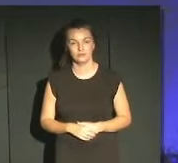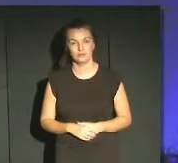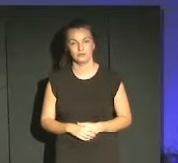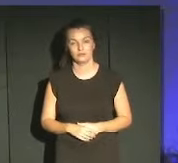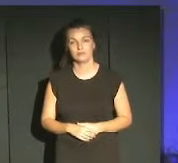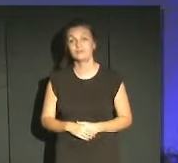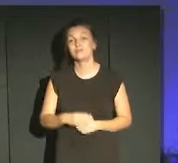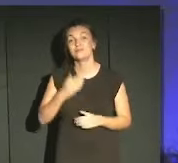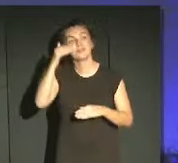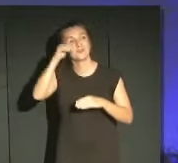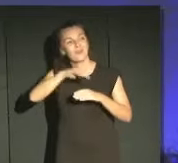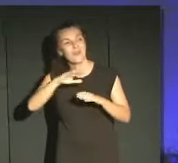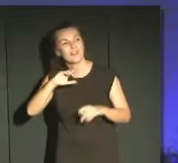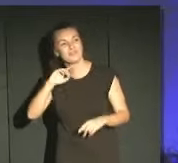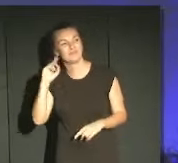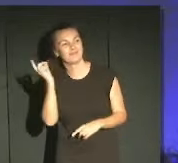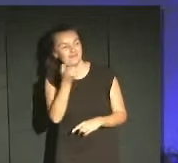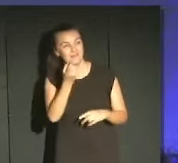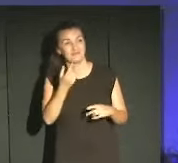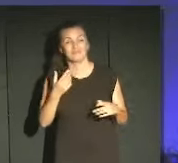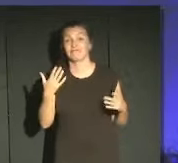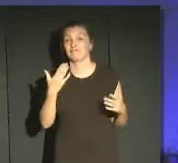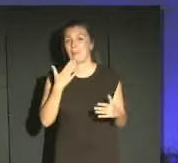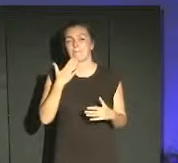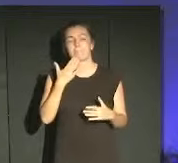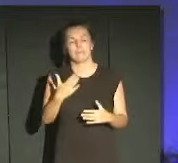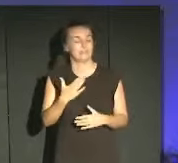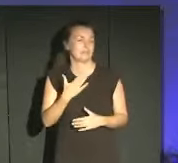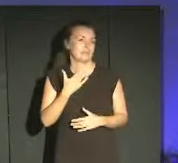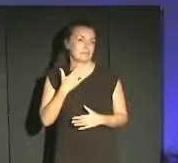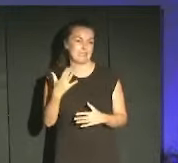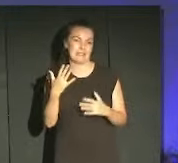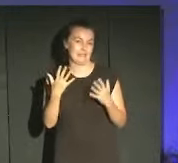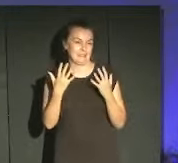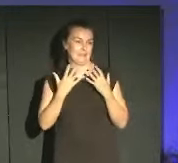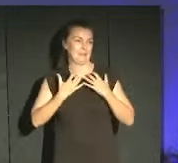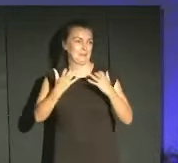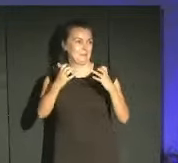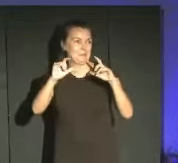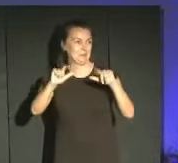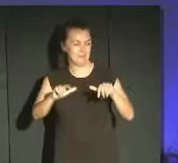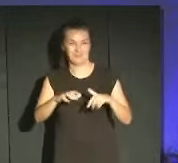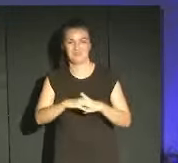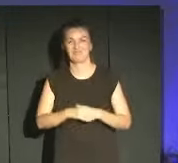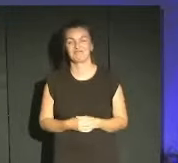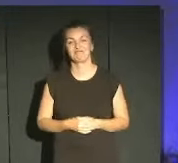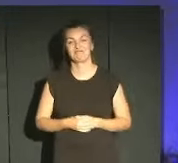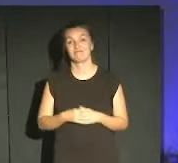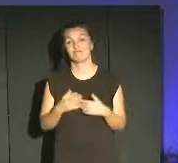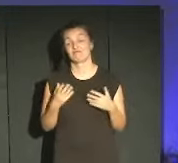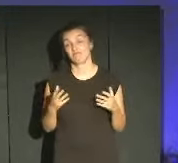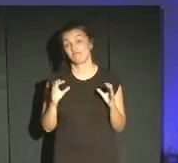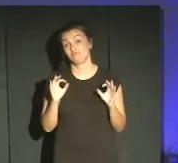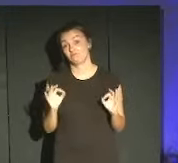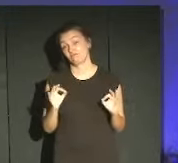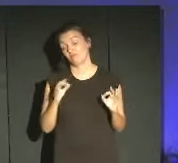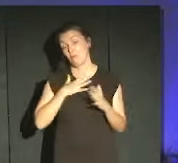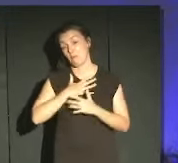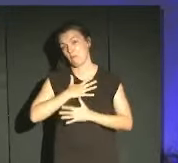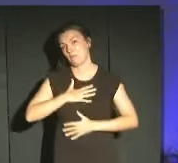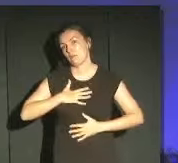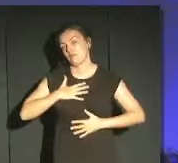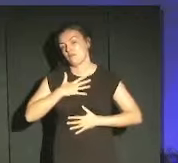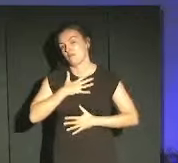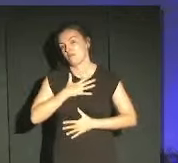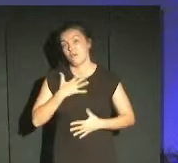pano bonsoir à toutes et à tous c'est un immense merci d'être avec nous ce soir et je dois dire d'abord quel plaisir